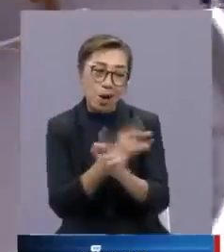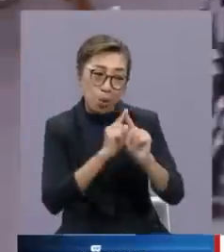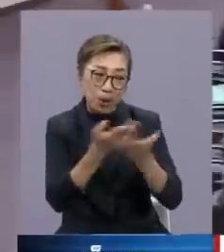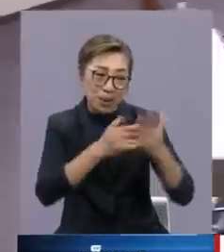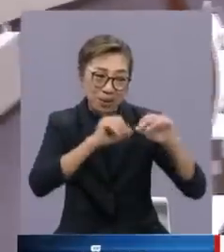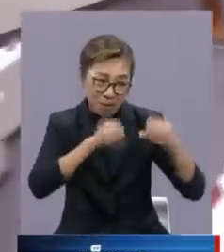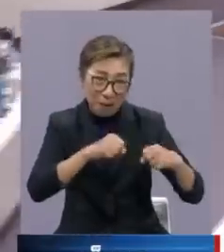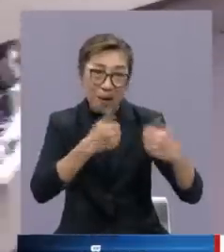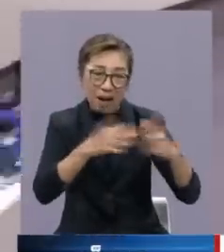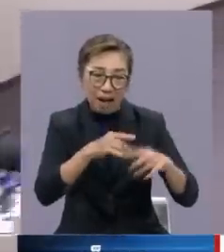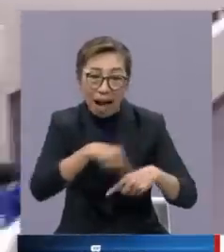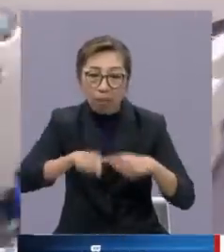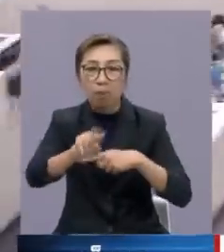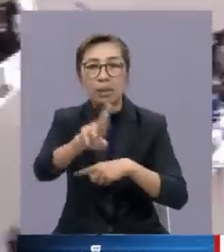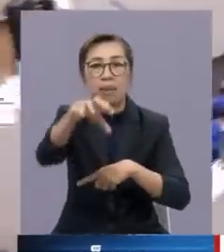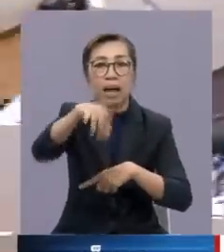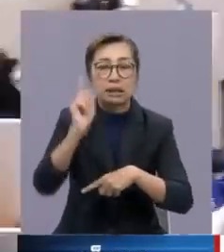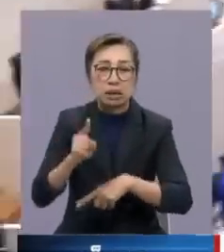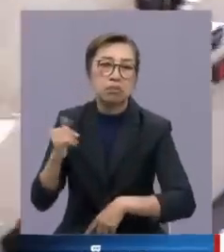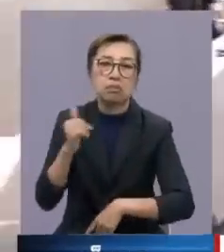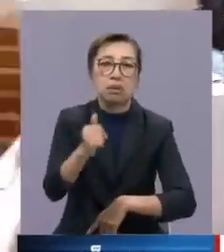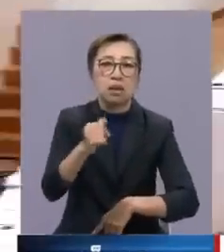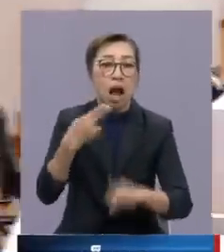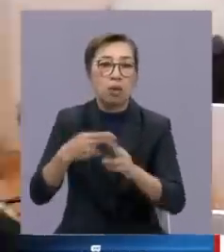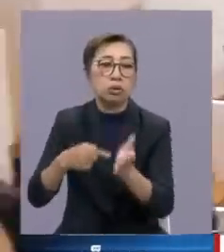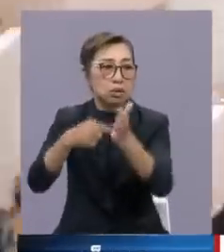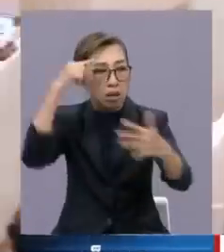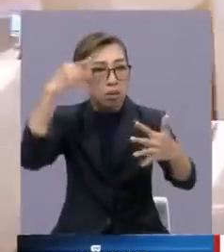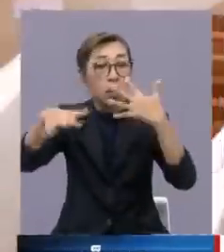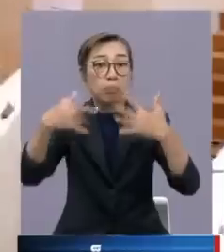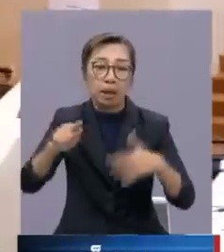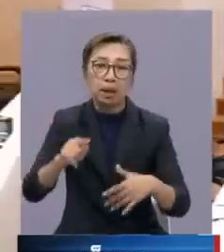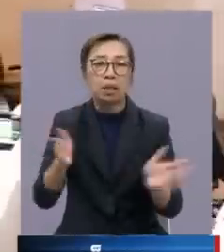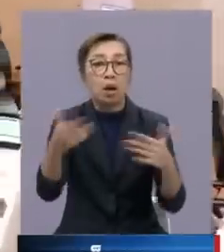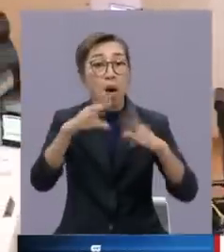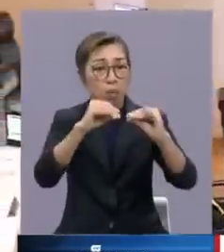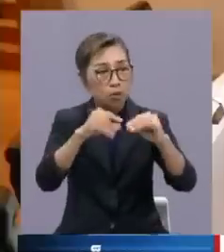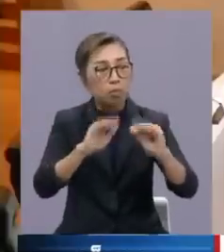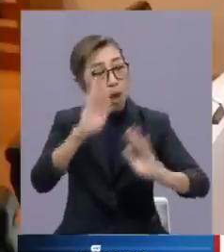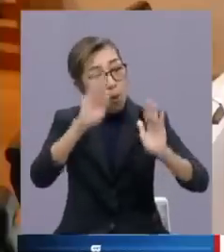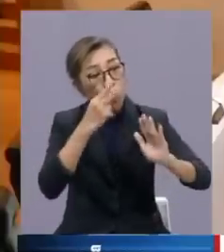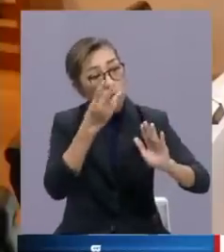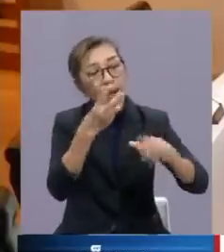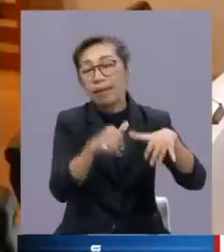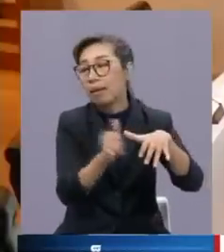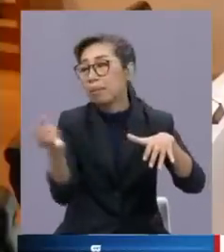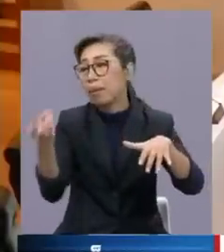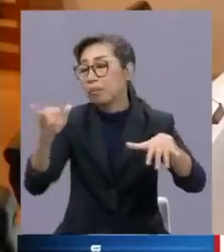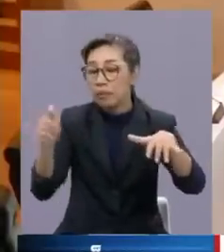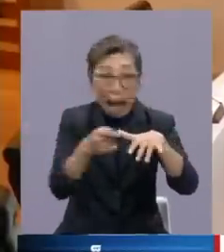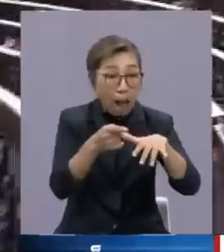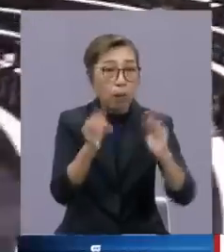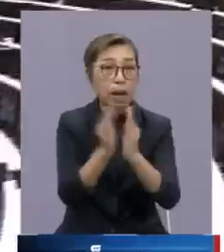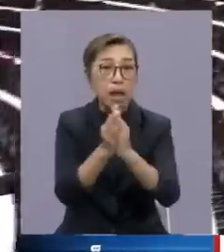าส.ส.เดินออกจากห้องประชุมออกไปแป๊บเดียวกลับมาอีกรอบผลโหวตก็พลิกจากหน้ามือเป็นหลังมือก็ถือว่าเป็นภาพคุ้นชินกัน